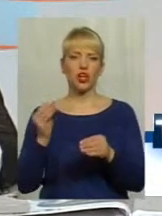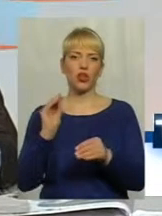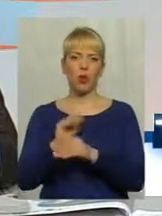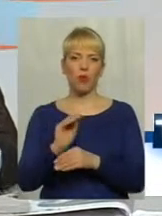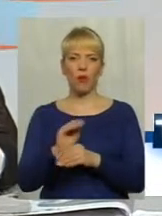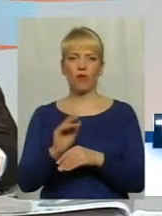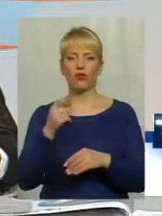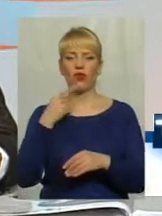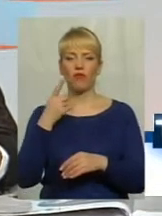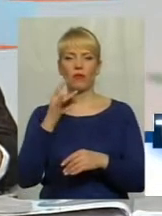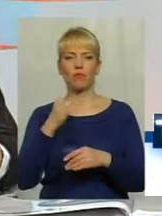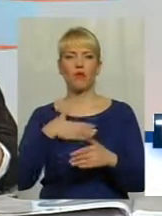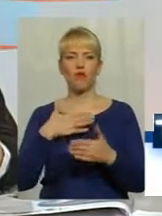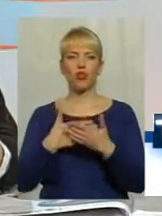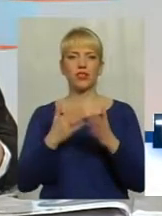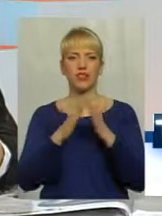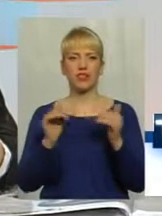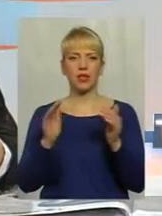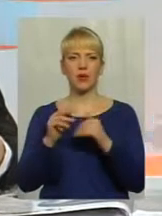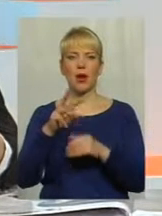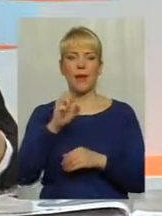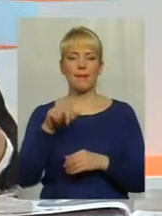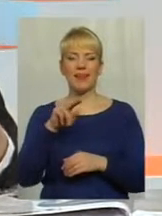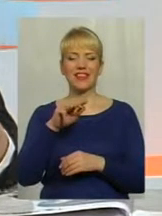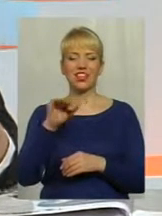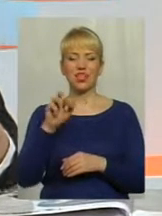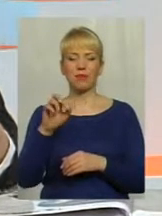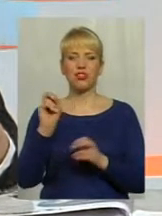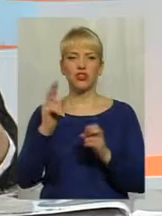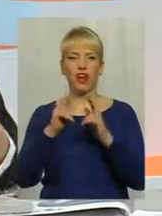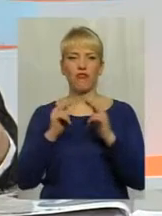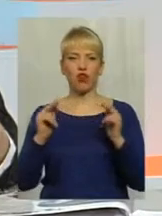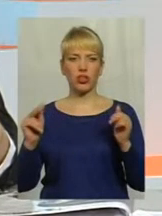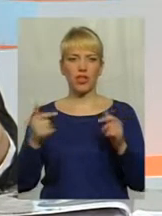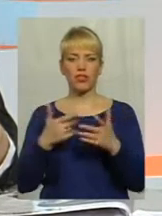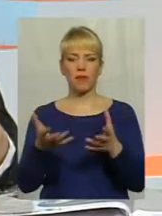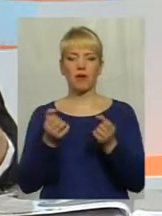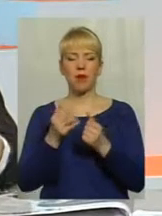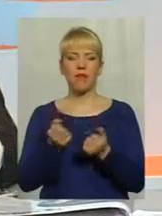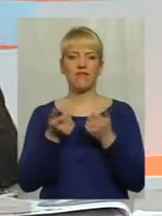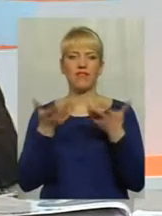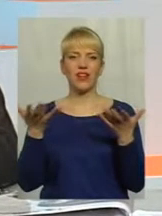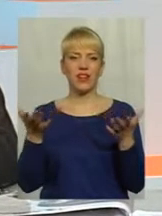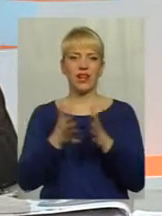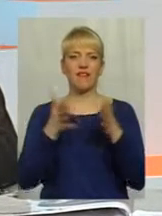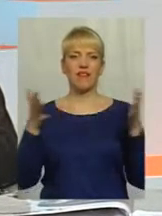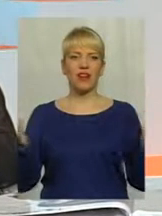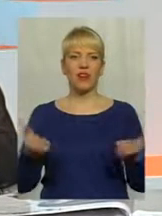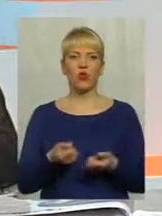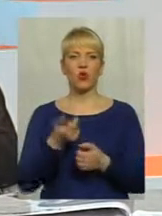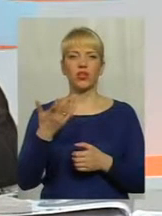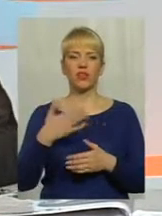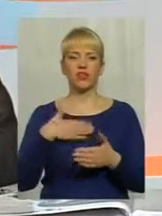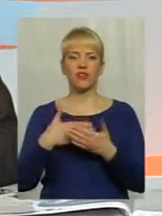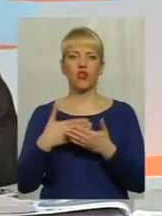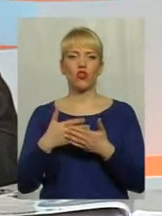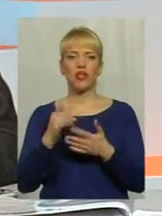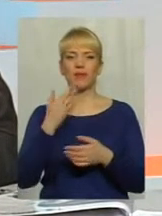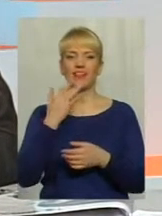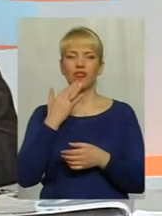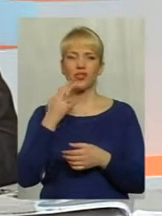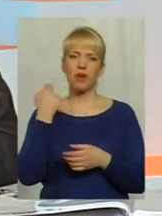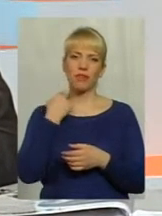волонтерські табори. В Меджибіщах фортеця теж щорічно приймає велику кількість волонтерів, і іноземці до нас